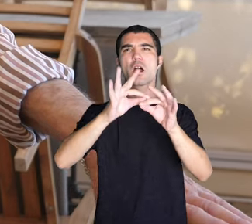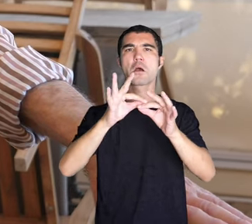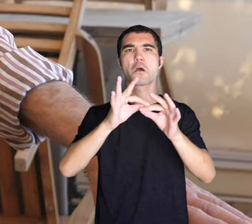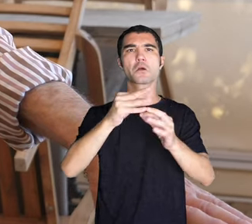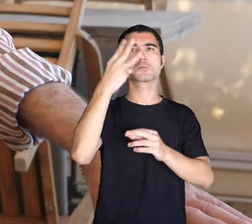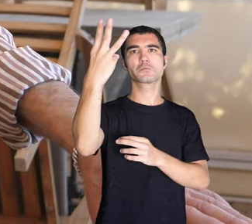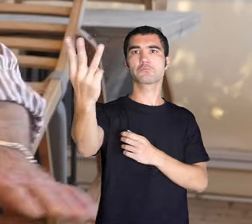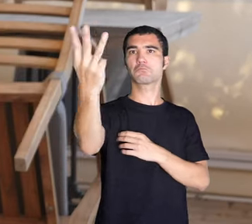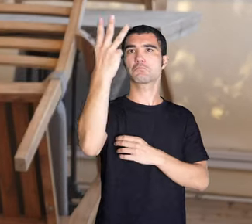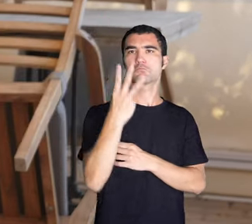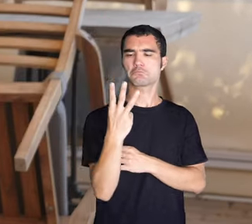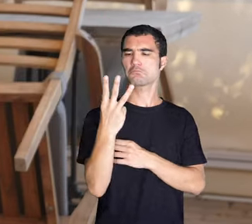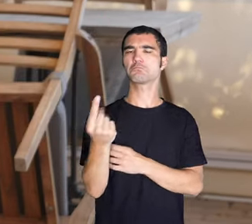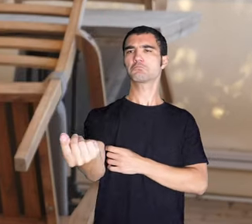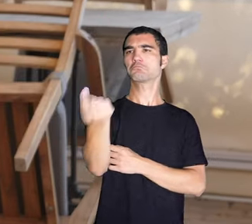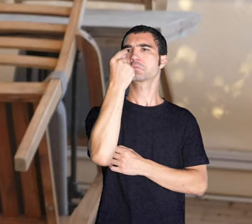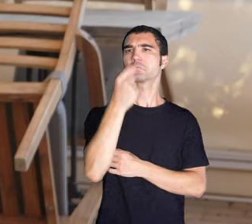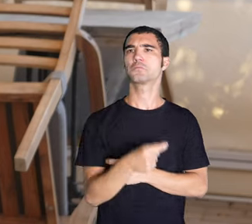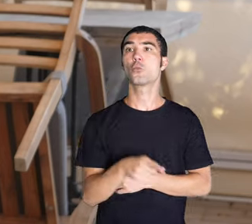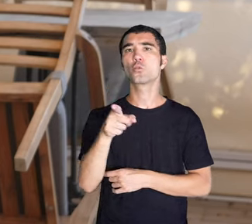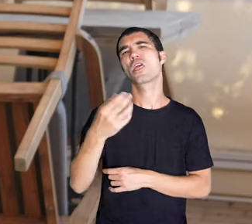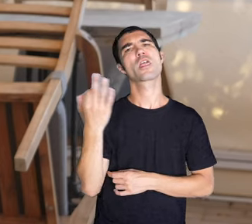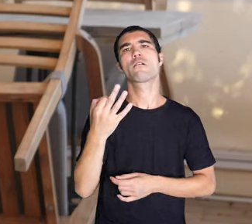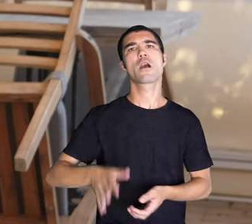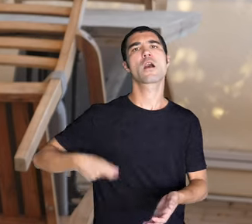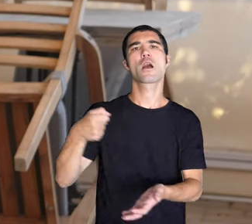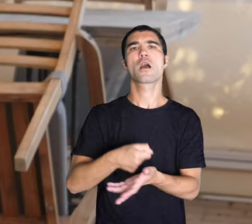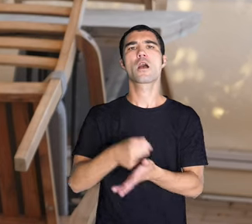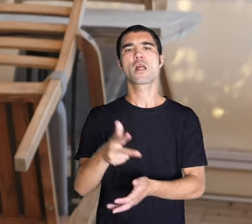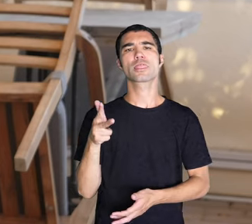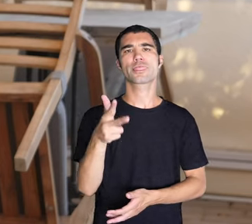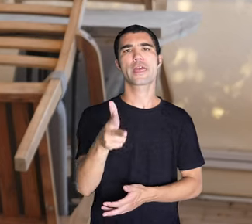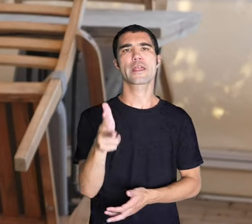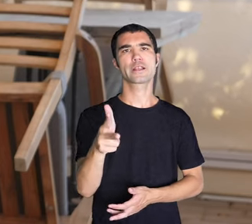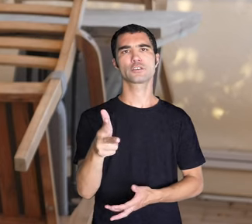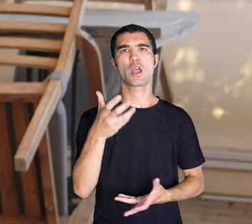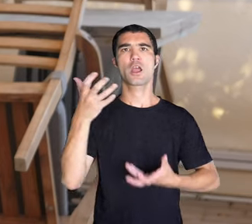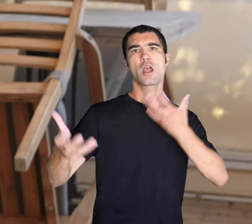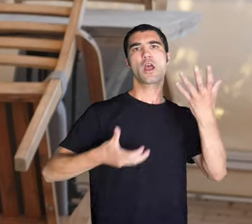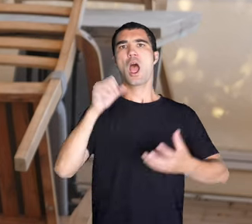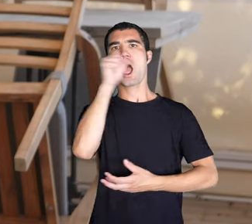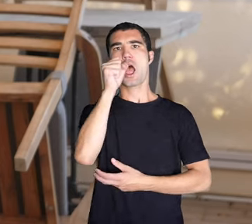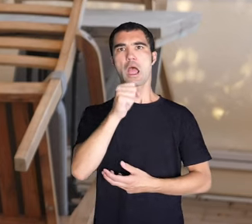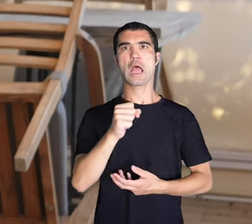tres persones i me diuen heu de pagar tres doctors. Tres